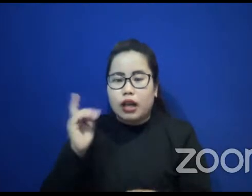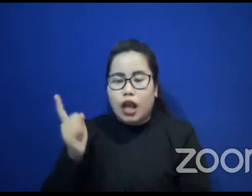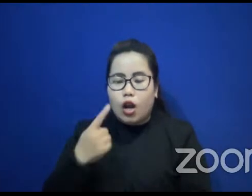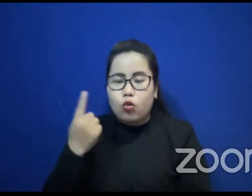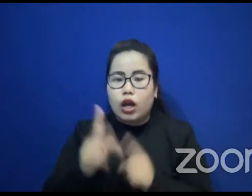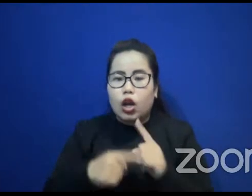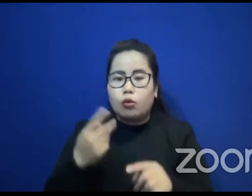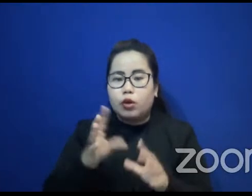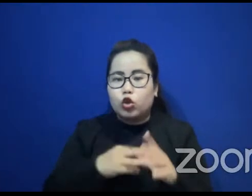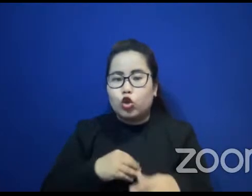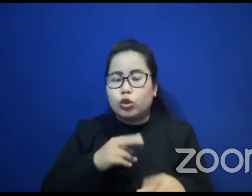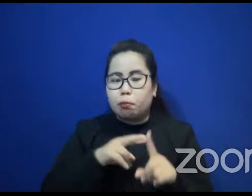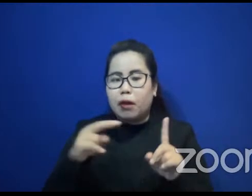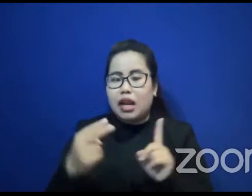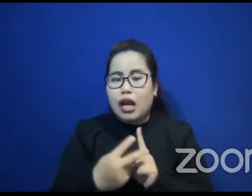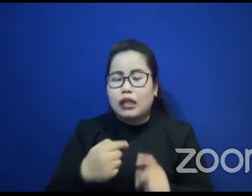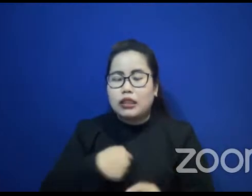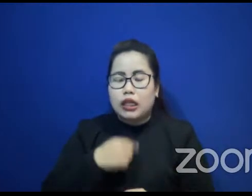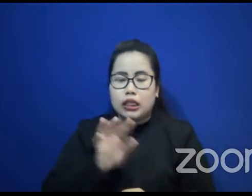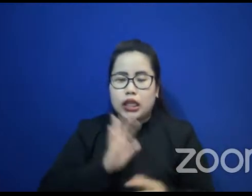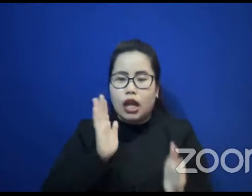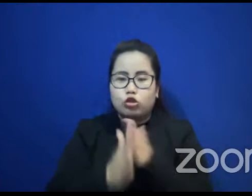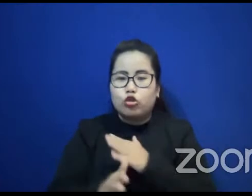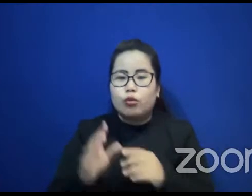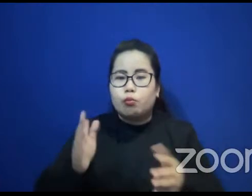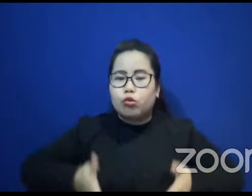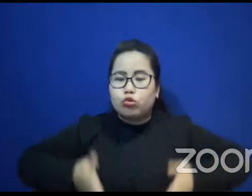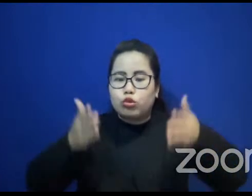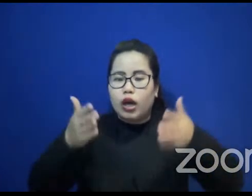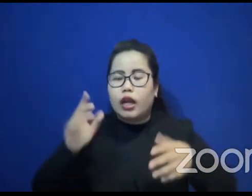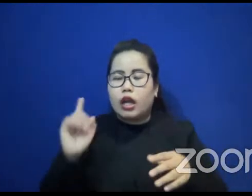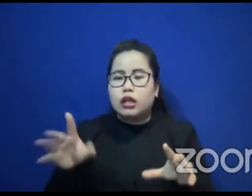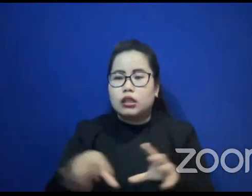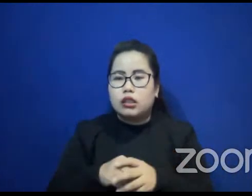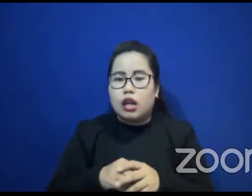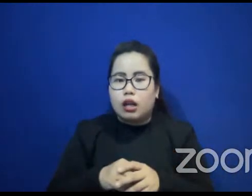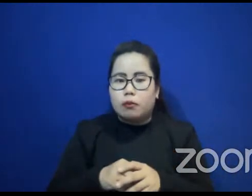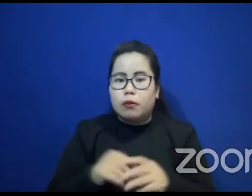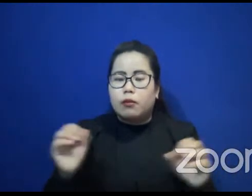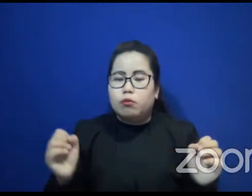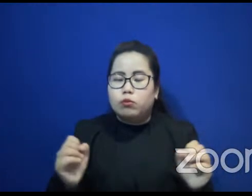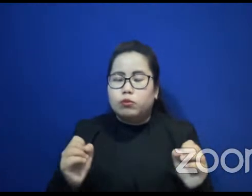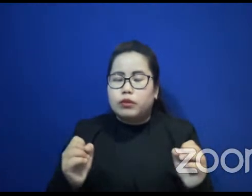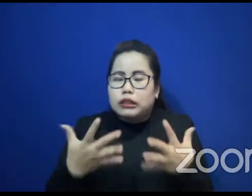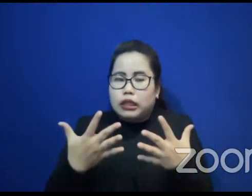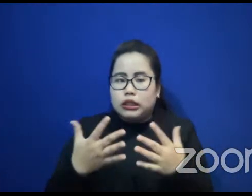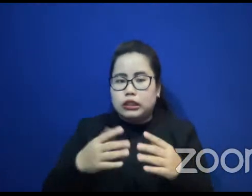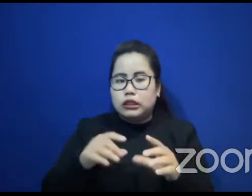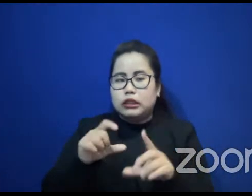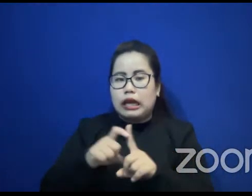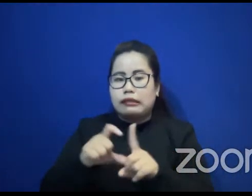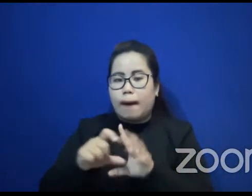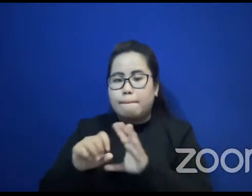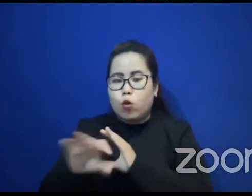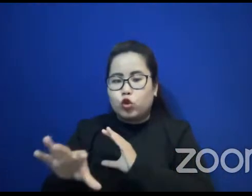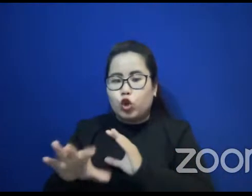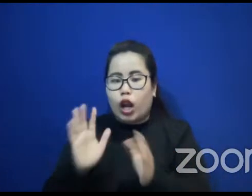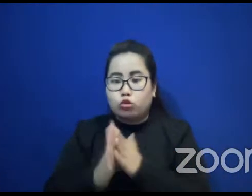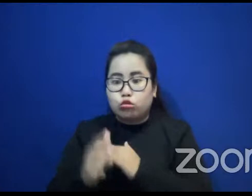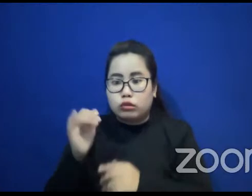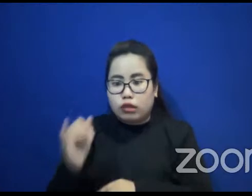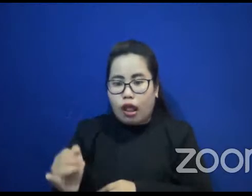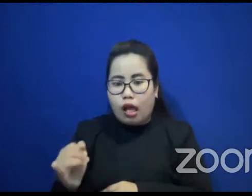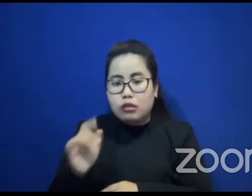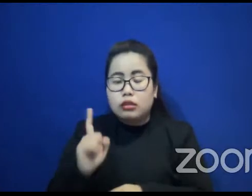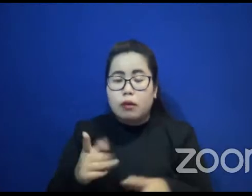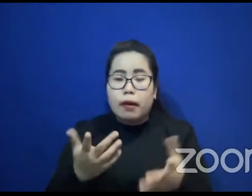kolom tendangan Saya tidak serta-merta perusahaan yang tiba-tiba di dalamnya itu terjadi kecelakaan pribadi itu selalu salah Lite